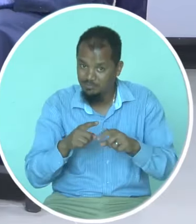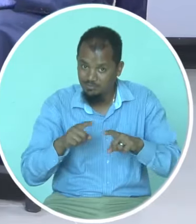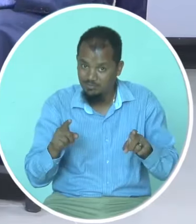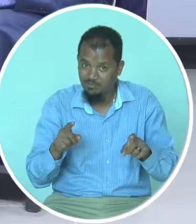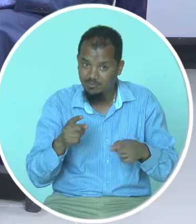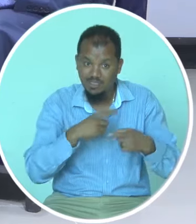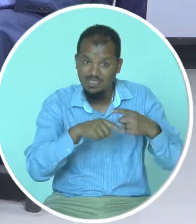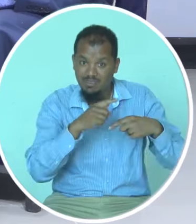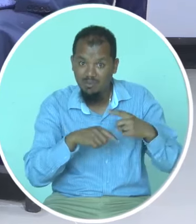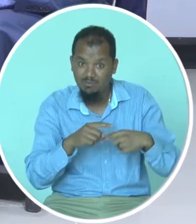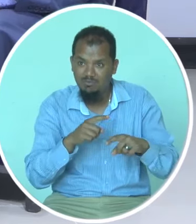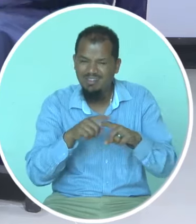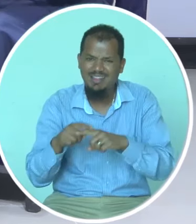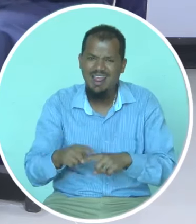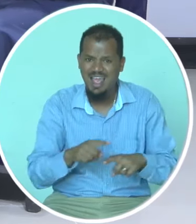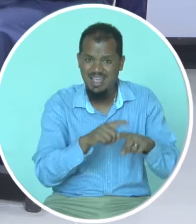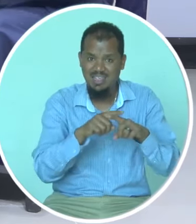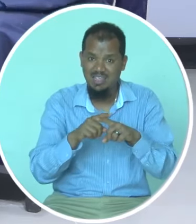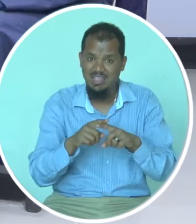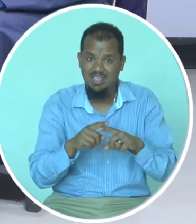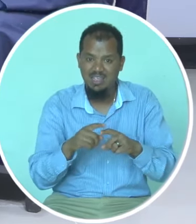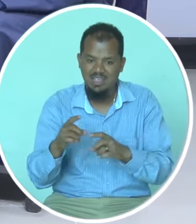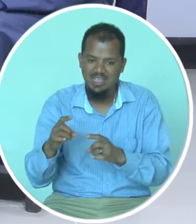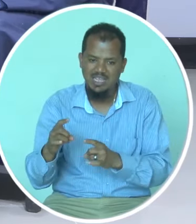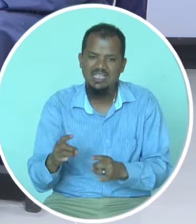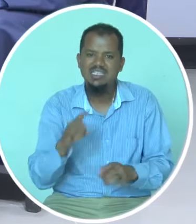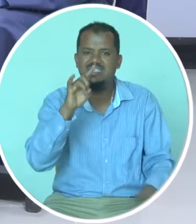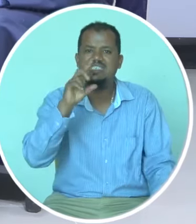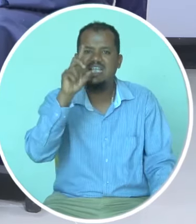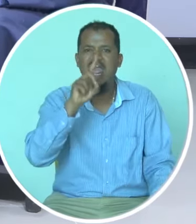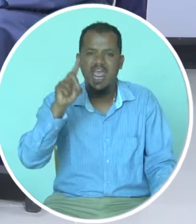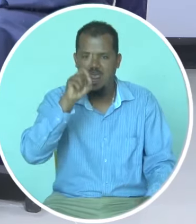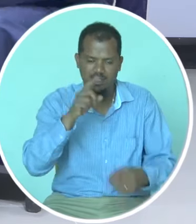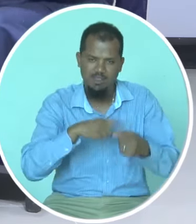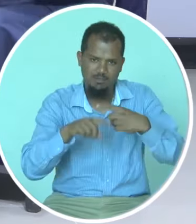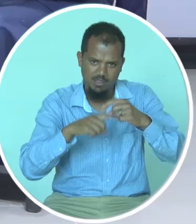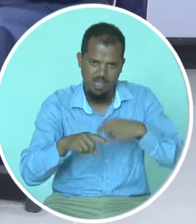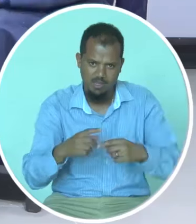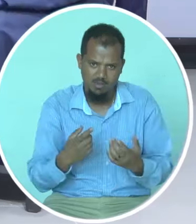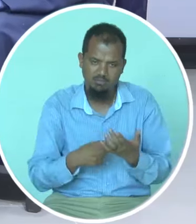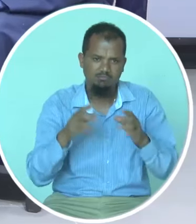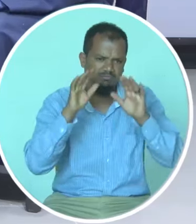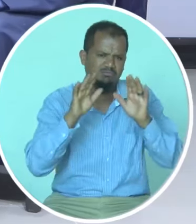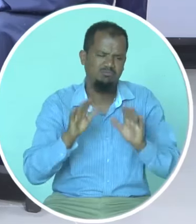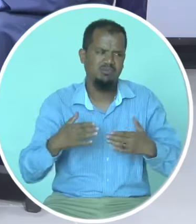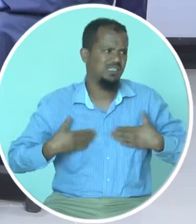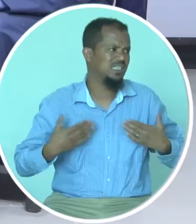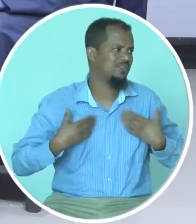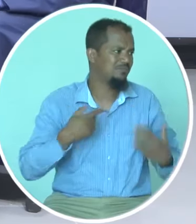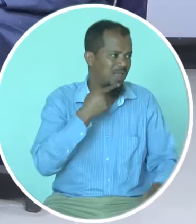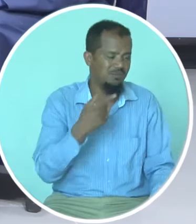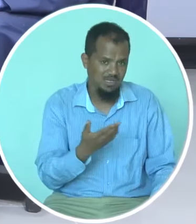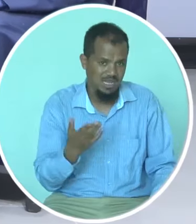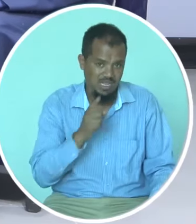ላይ ግን ሲመጡ የተለያየ አይነት ዘይ ይመጣል ያ በጣም የሚገርምና ደስ የሚያሰኝ ነገር